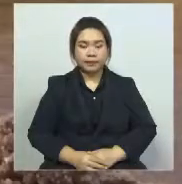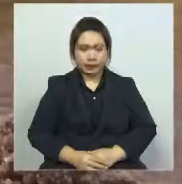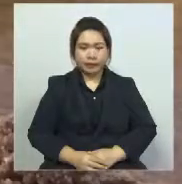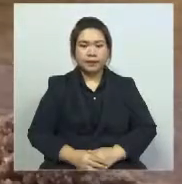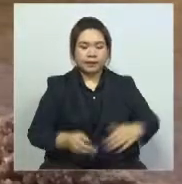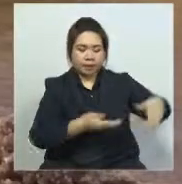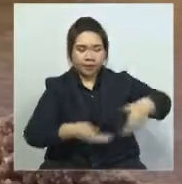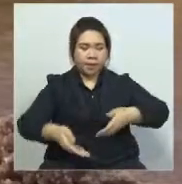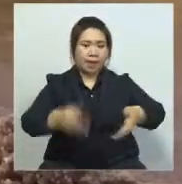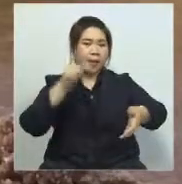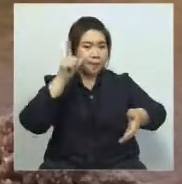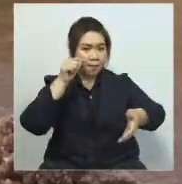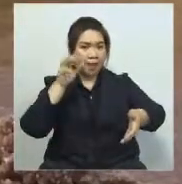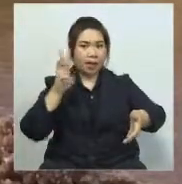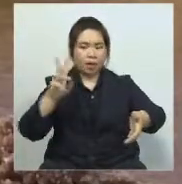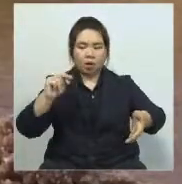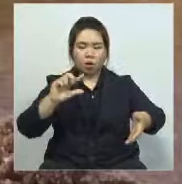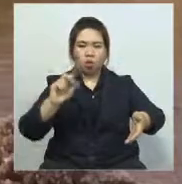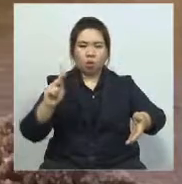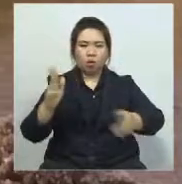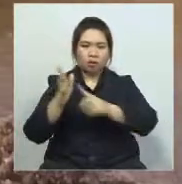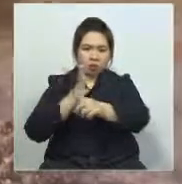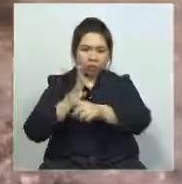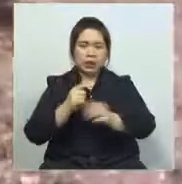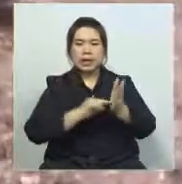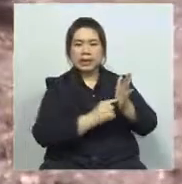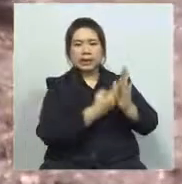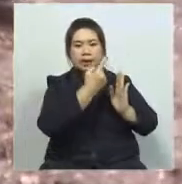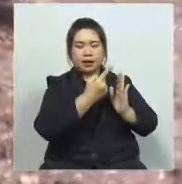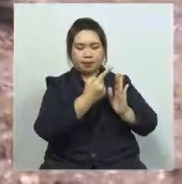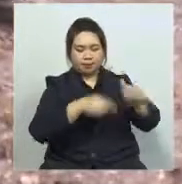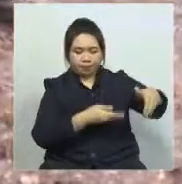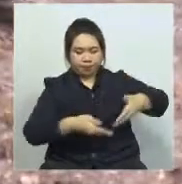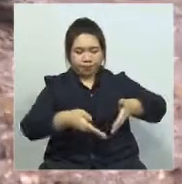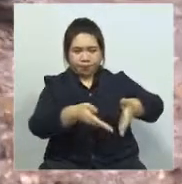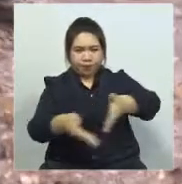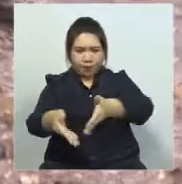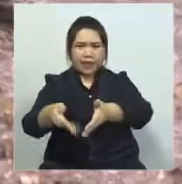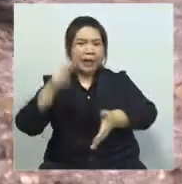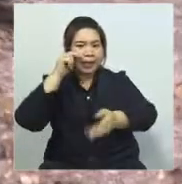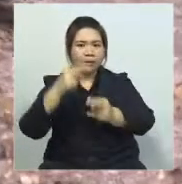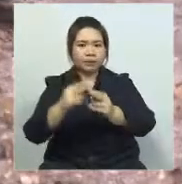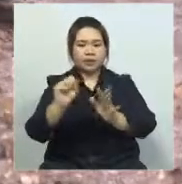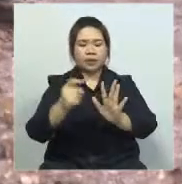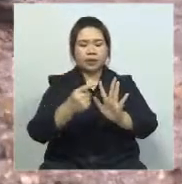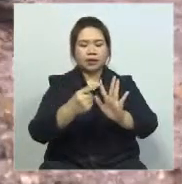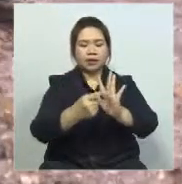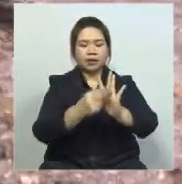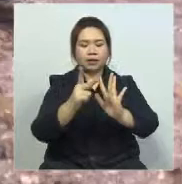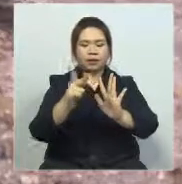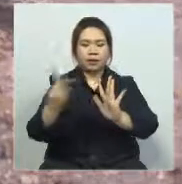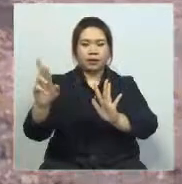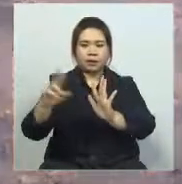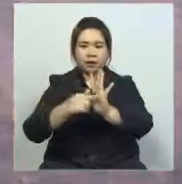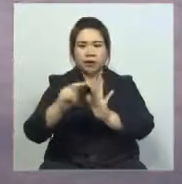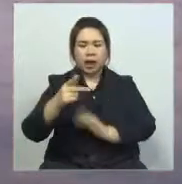แม่น้ำแม่วงไหลมาจากอุทยานแห่งชาติแม่วงซึ่งเป็นต้นน้ำของลุ่มน้ำสะแกกลางในอดีตช่วงหน้าแล้งระดับน้ำในแม่น้ำ